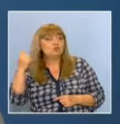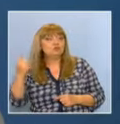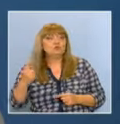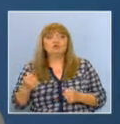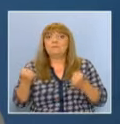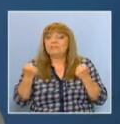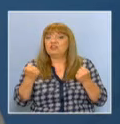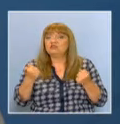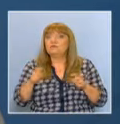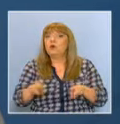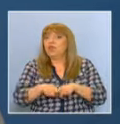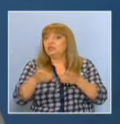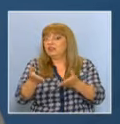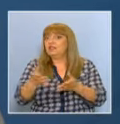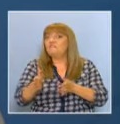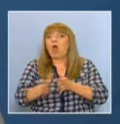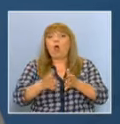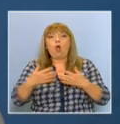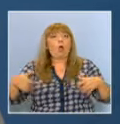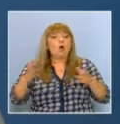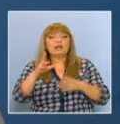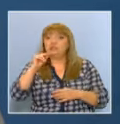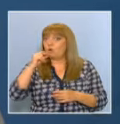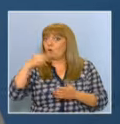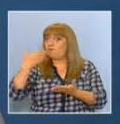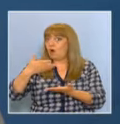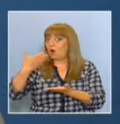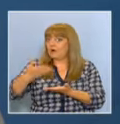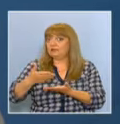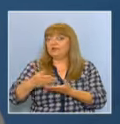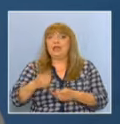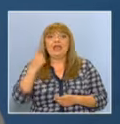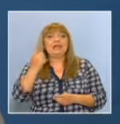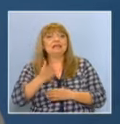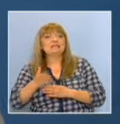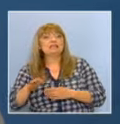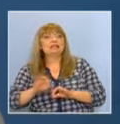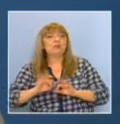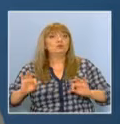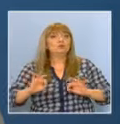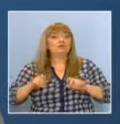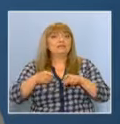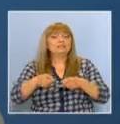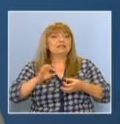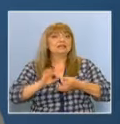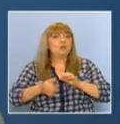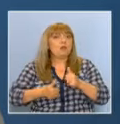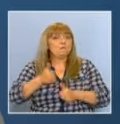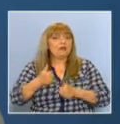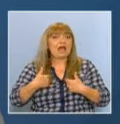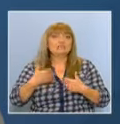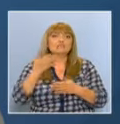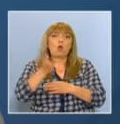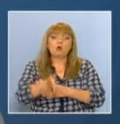хора да ни говорят, тъй като от една страна подготовката за тази олимпиада, нали, аз ходих на школа към